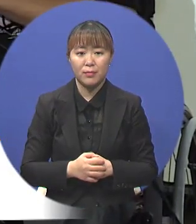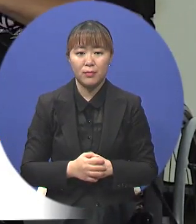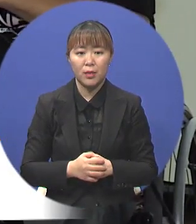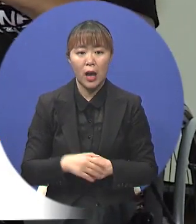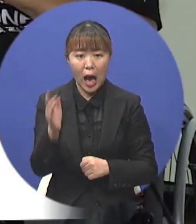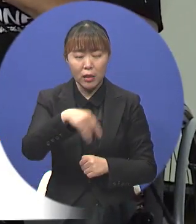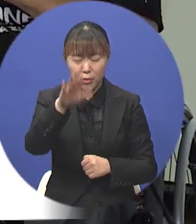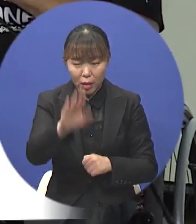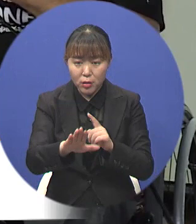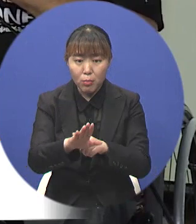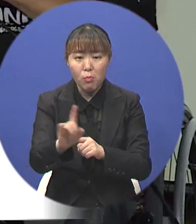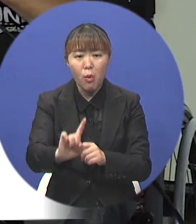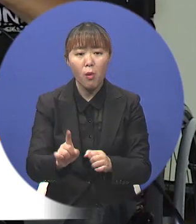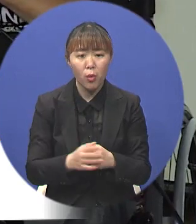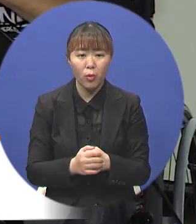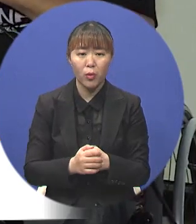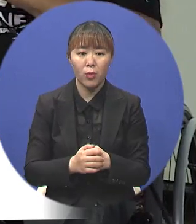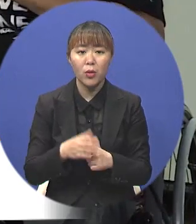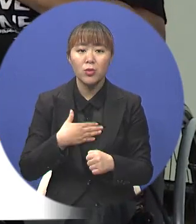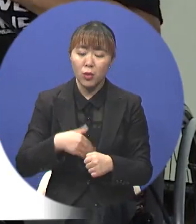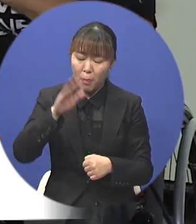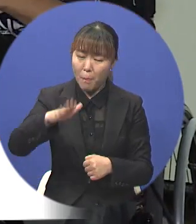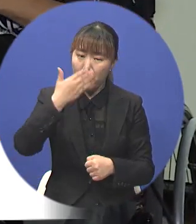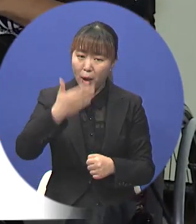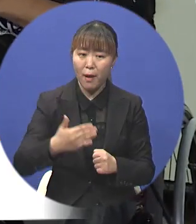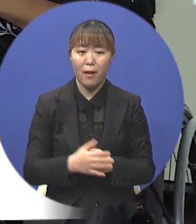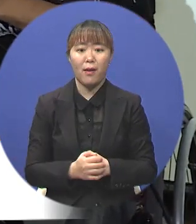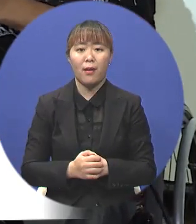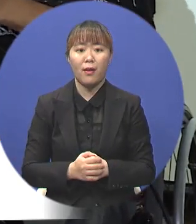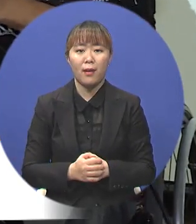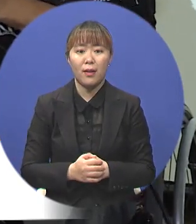되고 아니 이 탁치신거 어떻게 이걸 저도 칠 수 있어요.